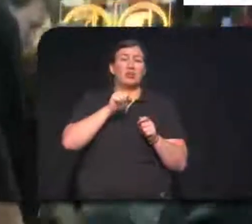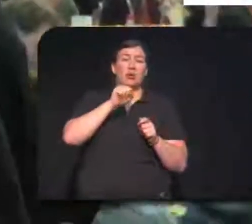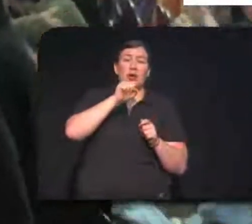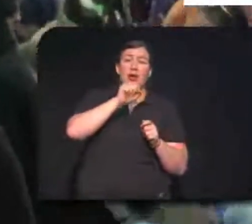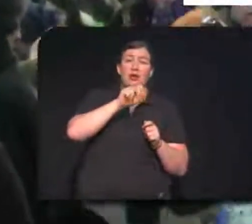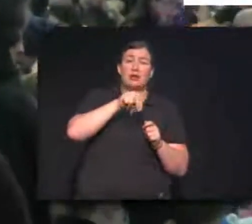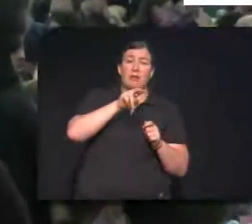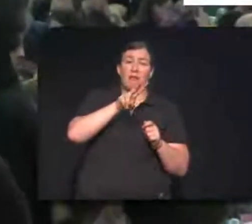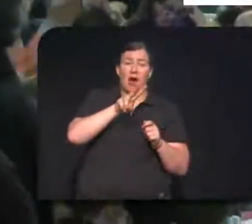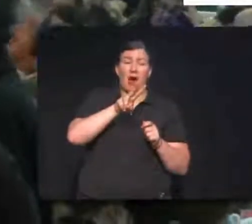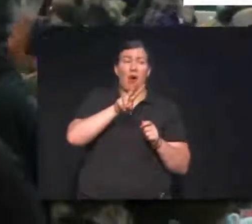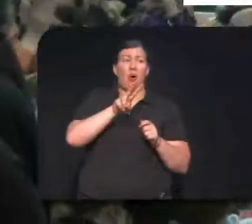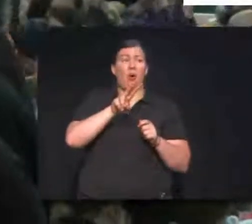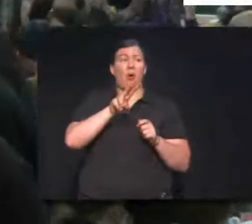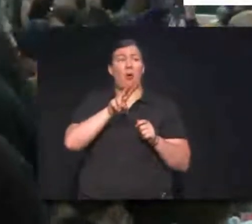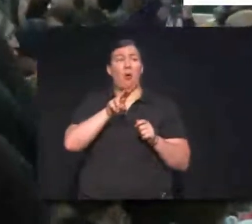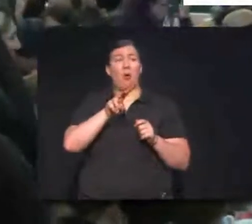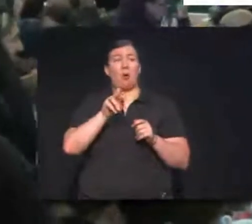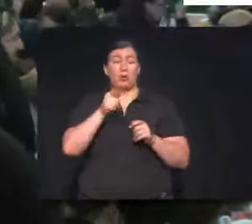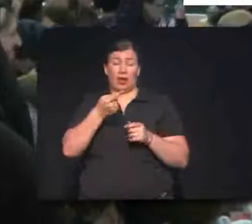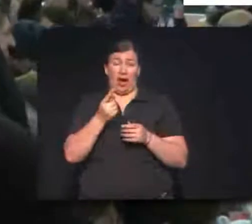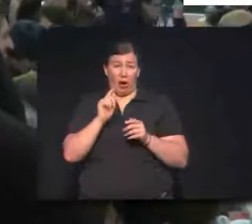oder Falle die raus